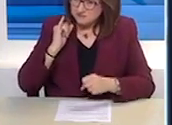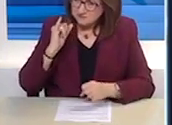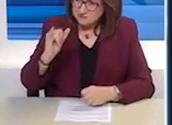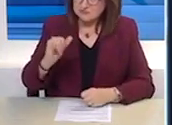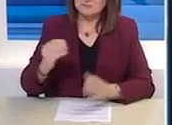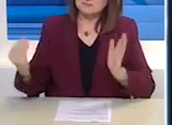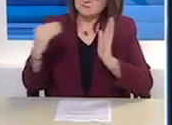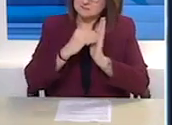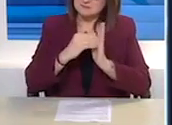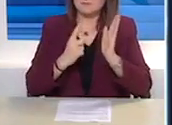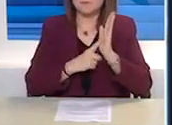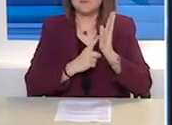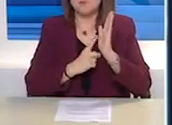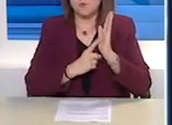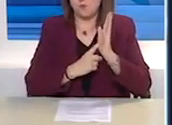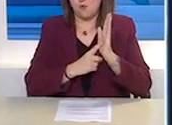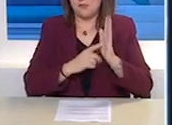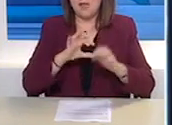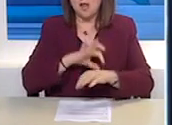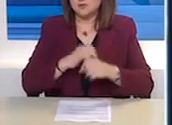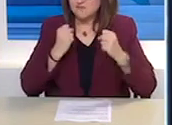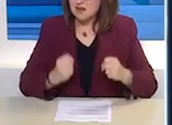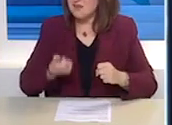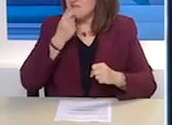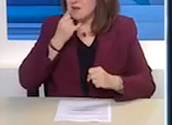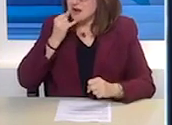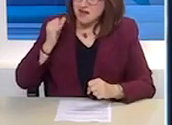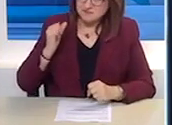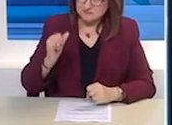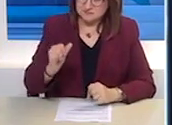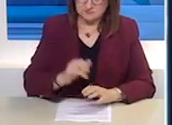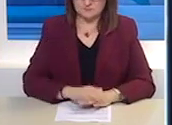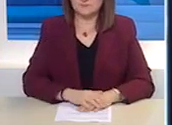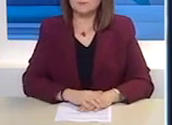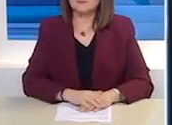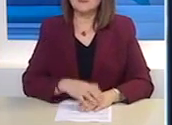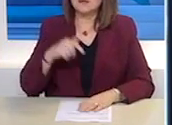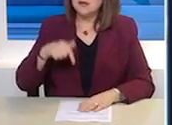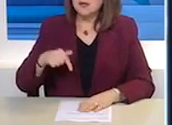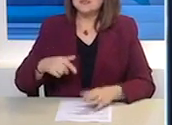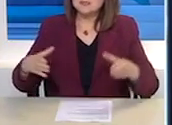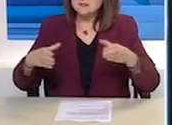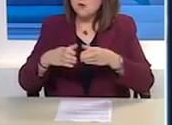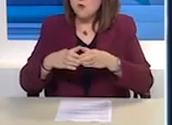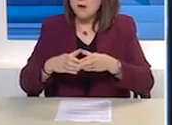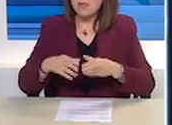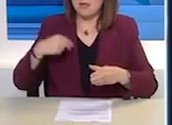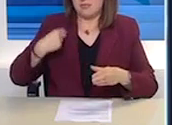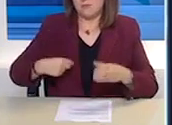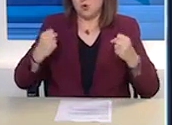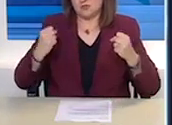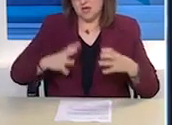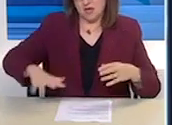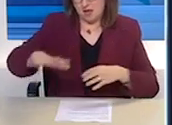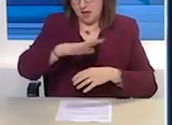νομοθετικού περιεχομένου. Επιπλέον σήμερα, κλιμάκιο του Εθνικού Οργανισμού Δημόσιας Υγείας, σε συνεργασία με τον Δήμο